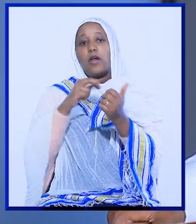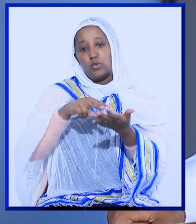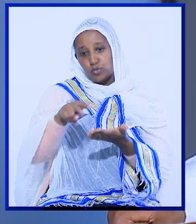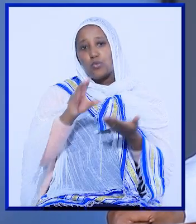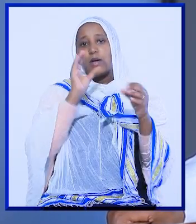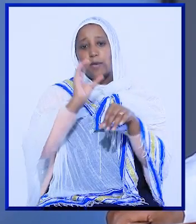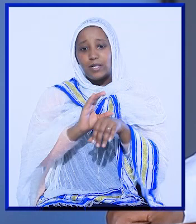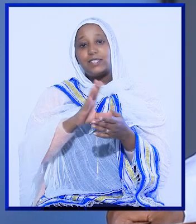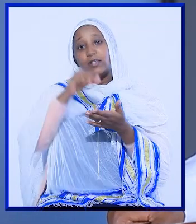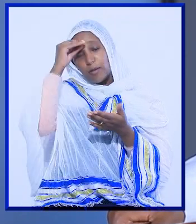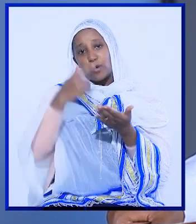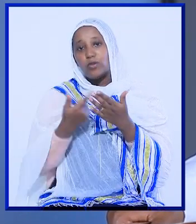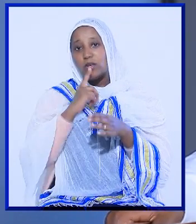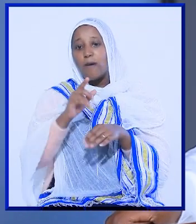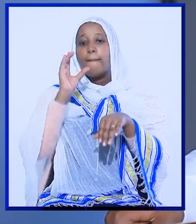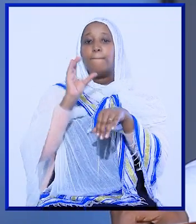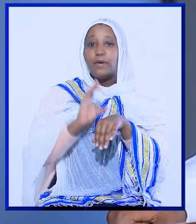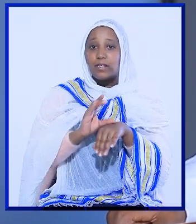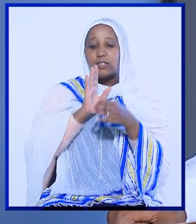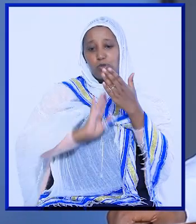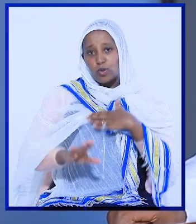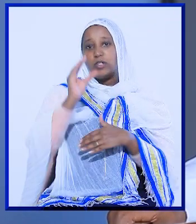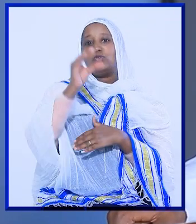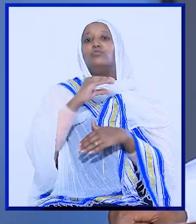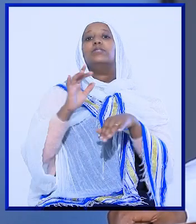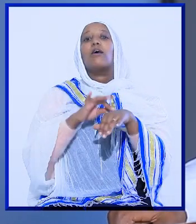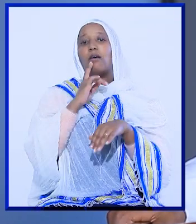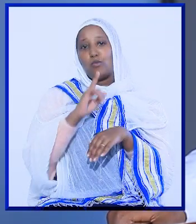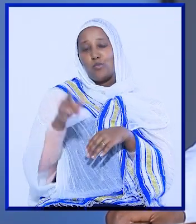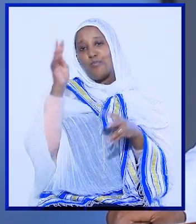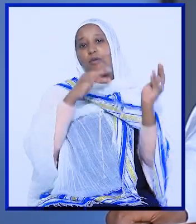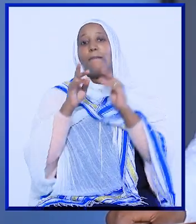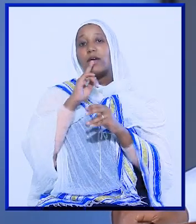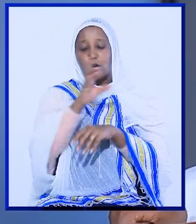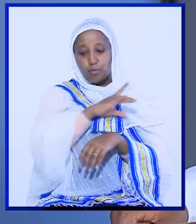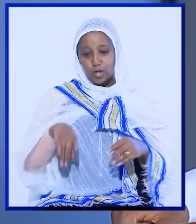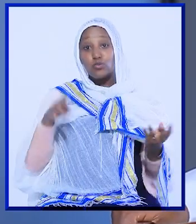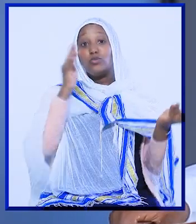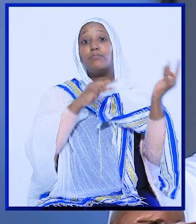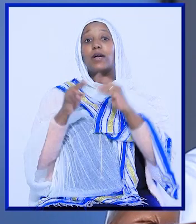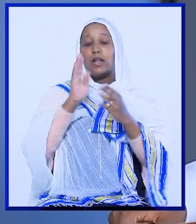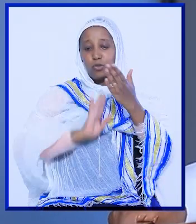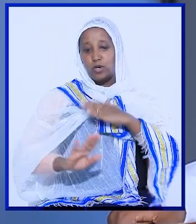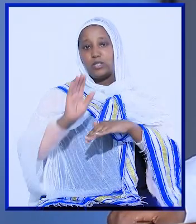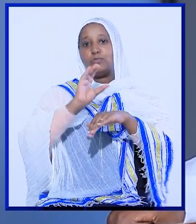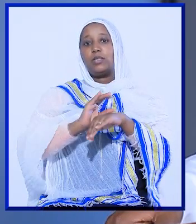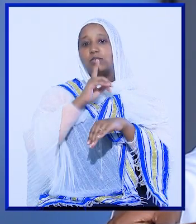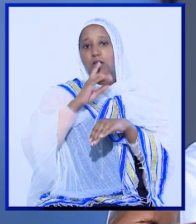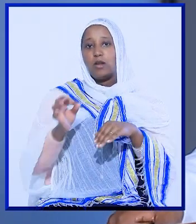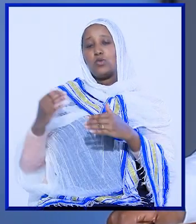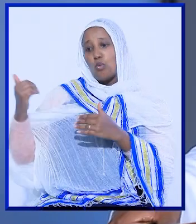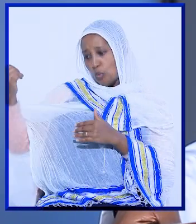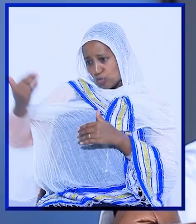ጉዞ። ከቤተ ክርስቲያን የተማሩት ይህንን ነው። ቤተ ክርስቲያን የተወለደችው መስቀል ላይ ነው። በመከራ ነው። በክርስቶስ መከራ የተወለደች ቤተ ክርስቲያን